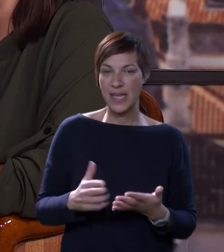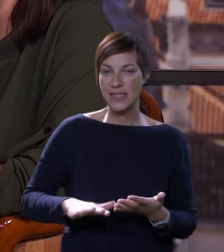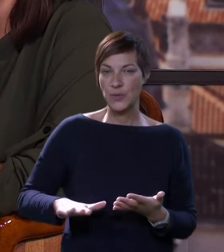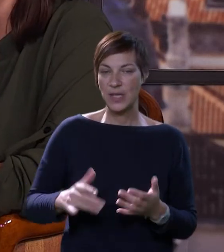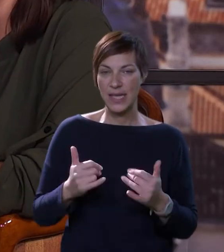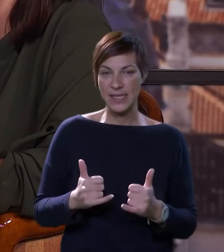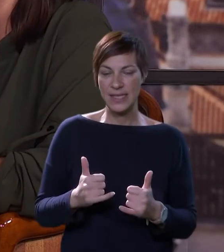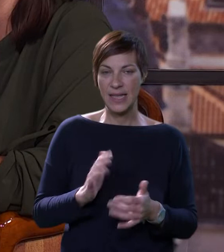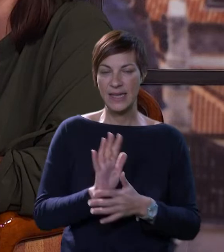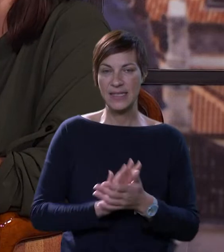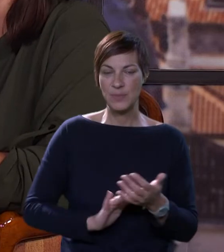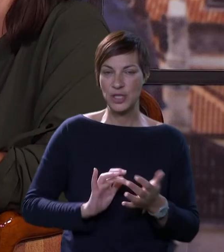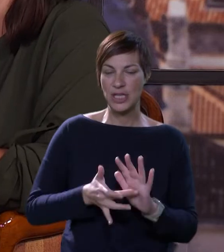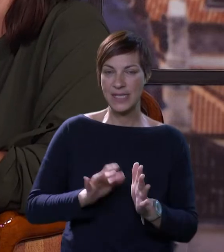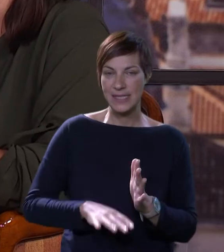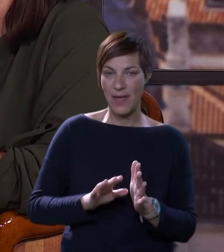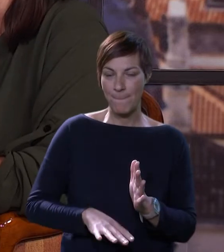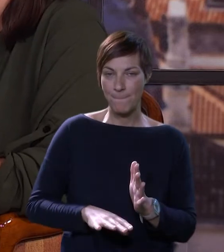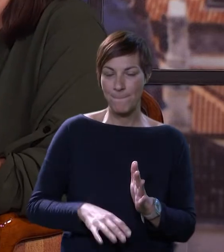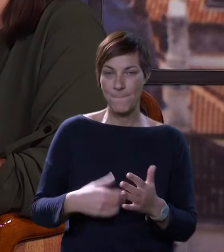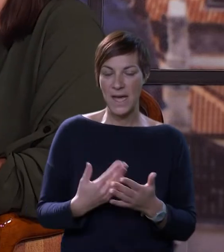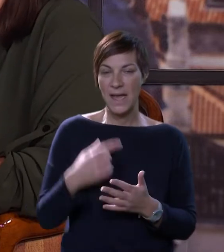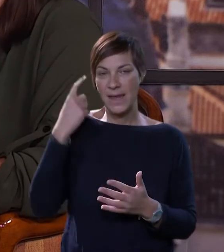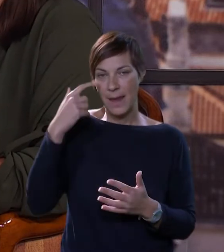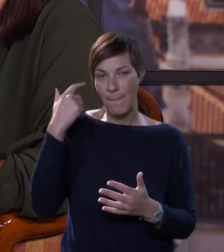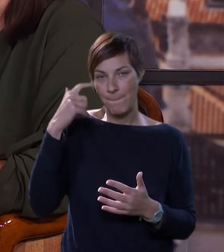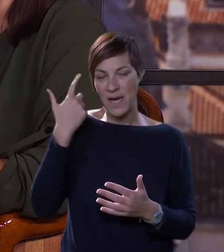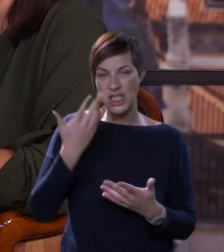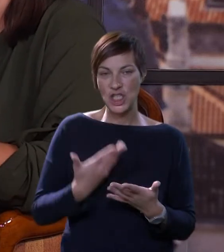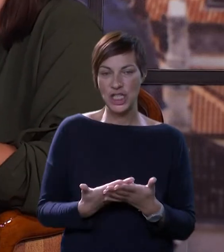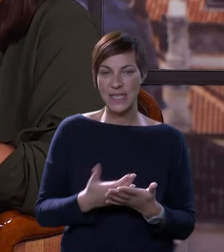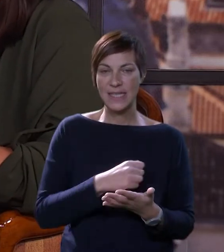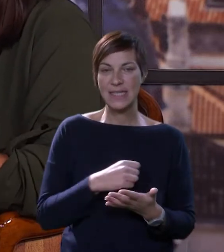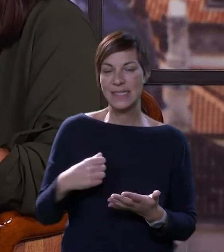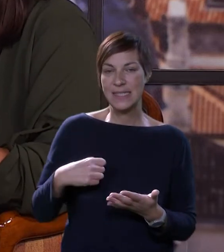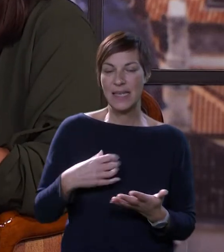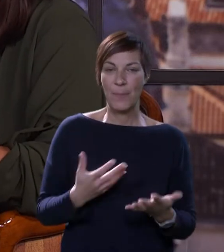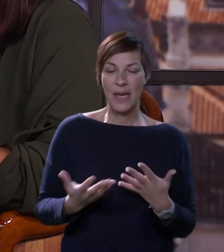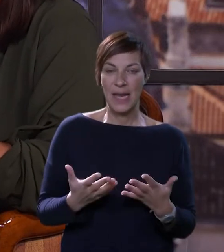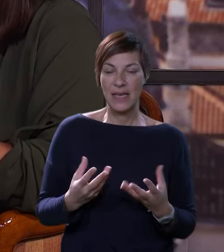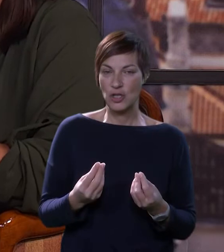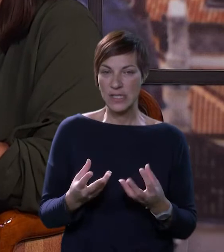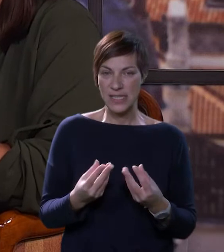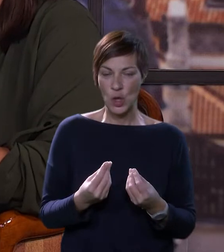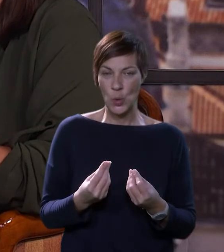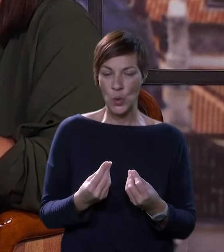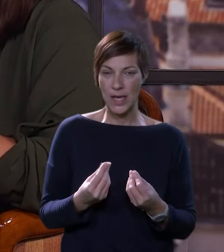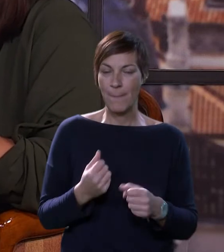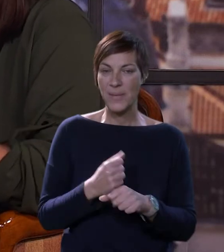su djeca danas počele sve manje i manje maštati sama, nekako sa svojim